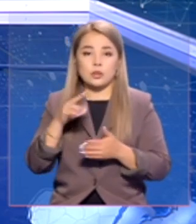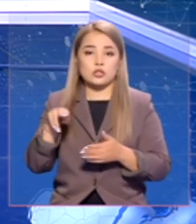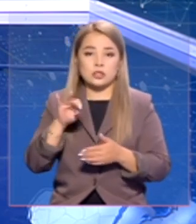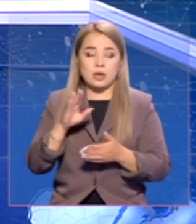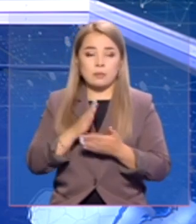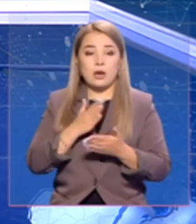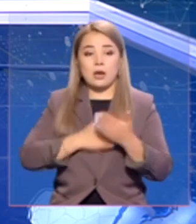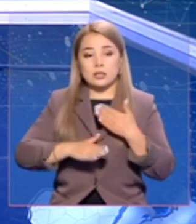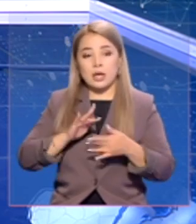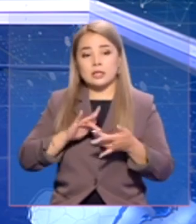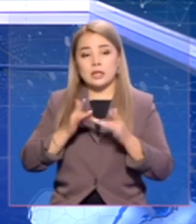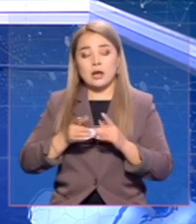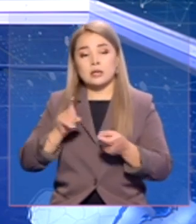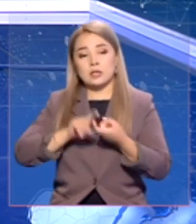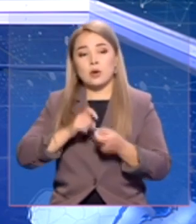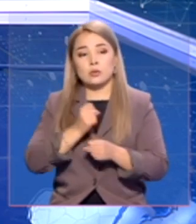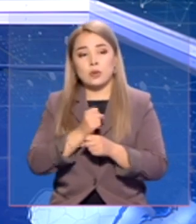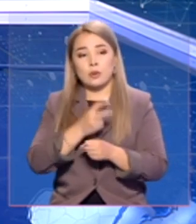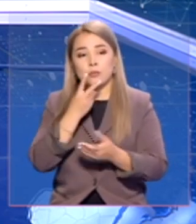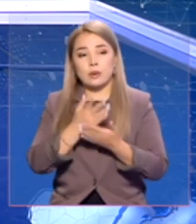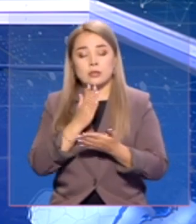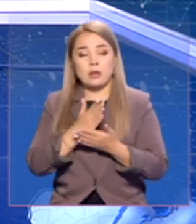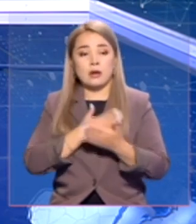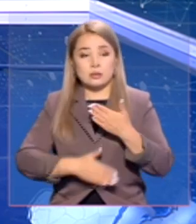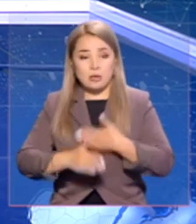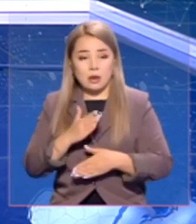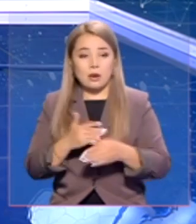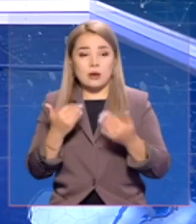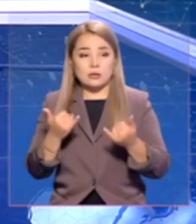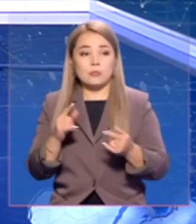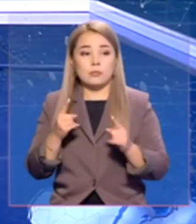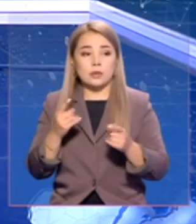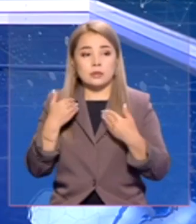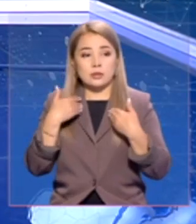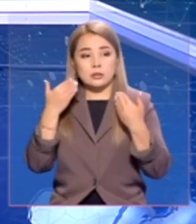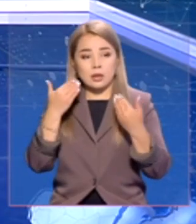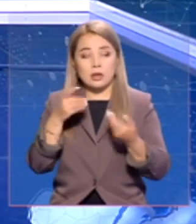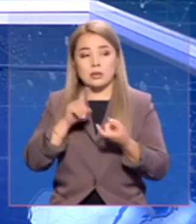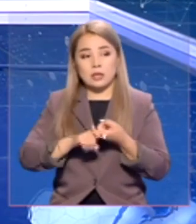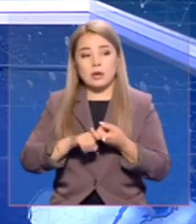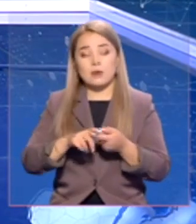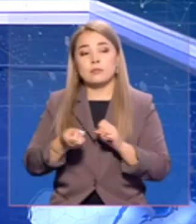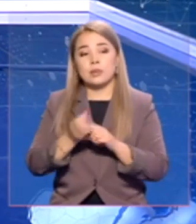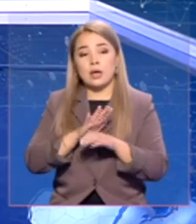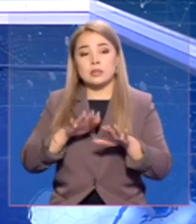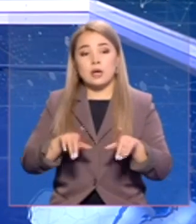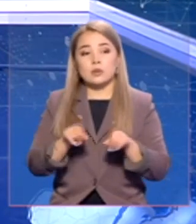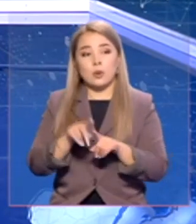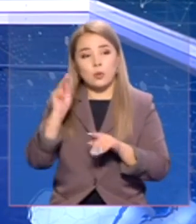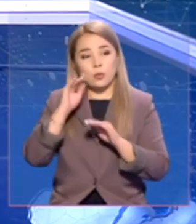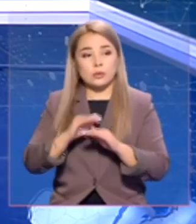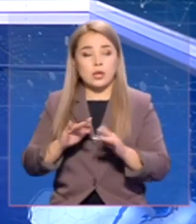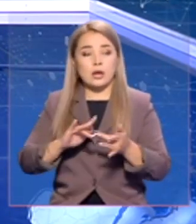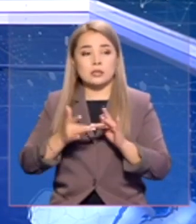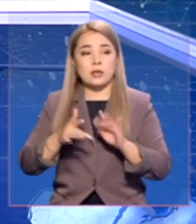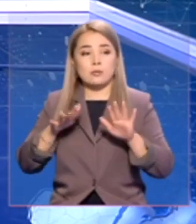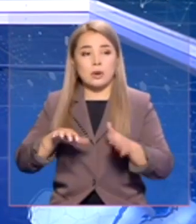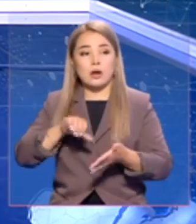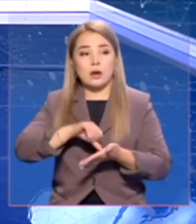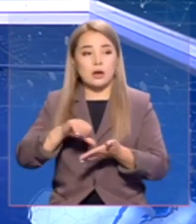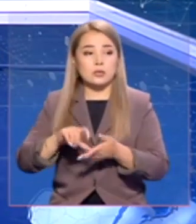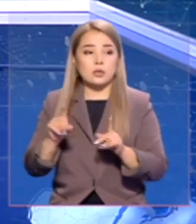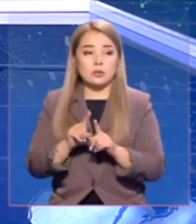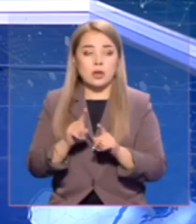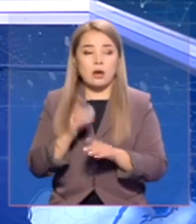қосылатына қуанып интернет игілігін көргіміз келеді әрине. Бірақ неге екені пандемия кезінде оқушылардың онлайн сабаққа қатысу